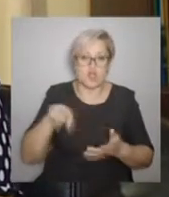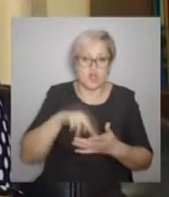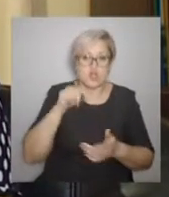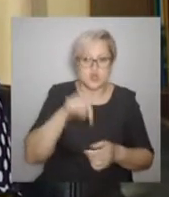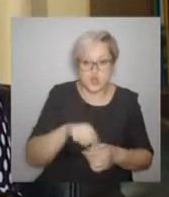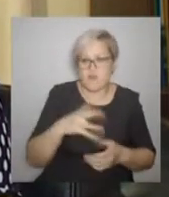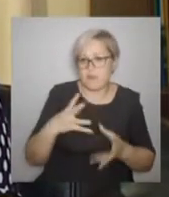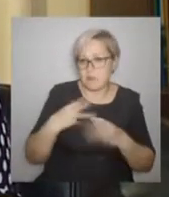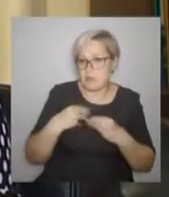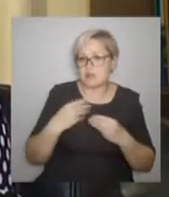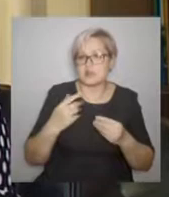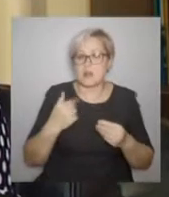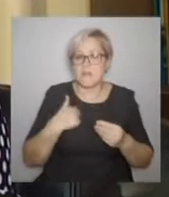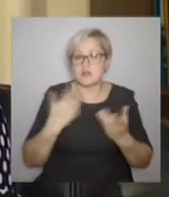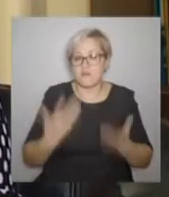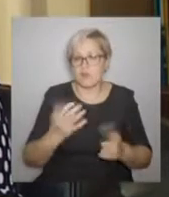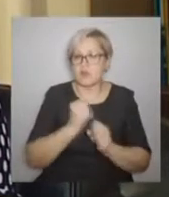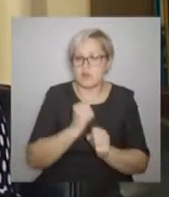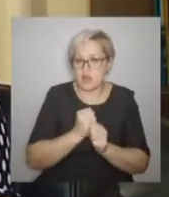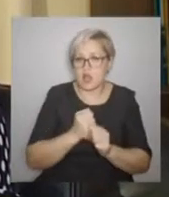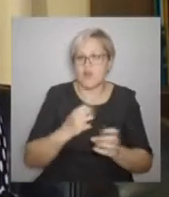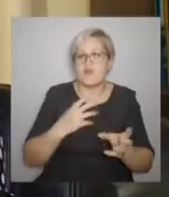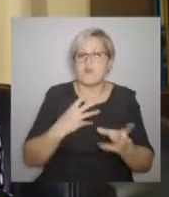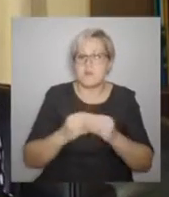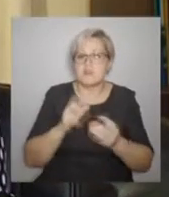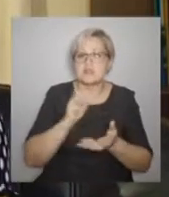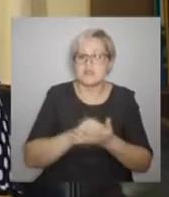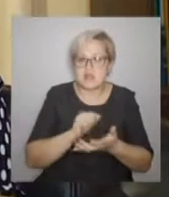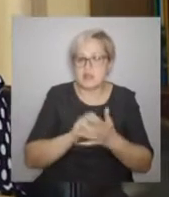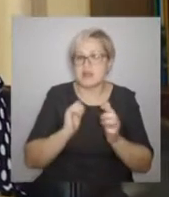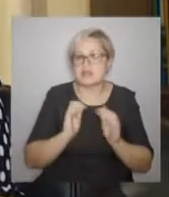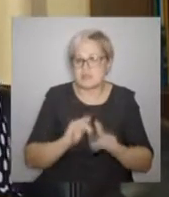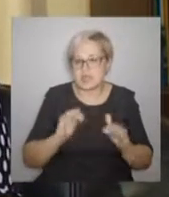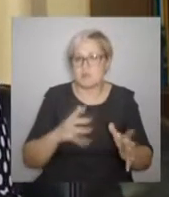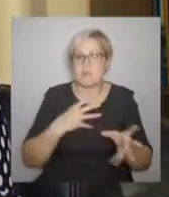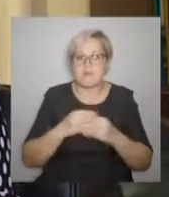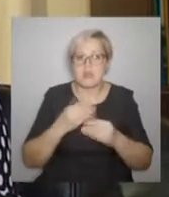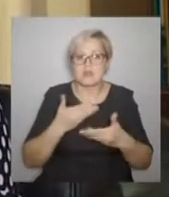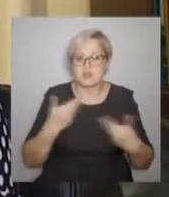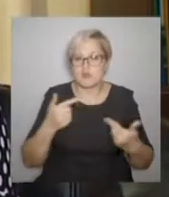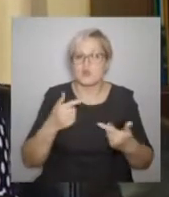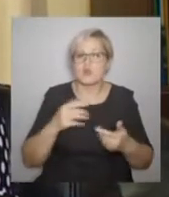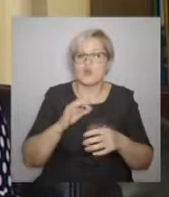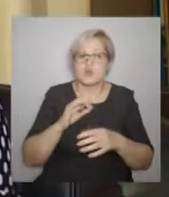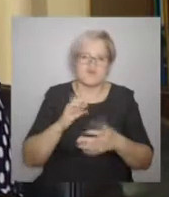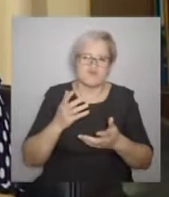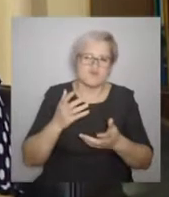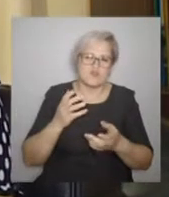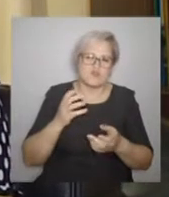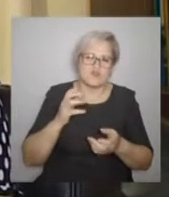хочется тем людям, которые с самого начала, которые после работы шли сюда. Вместе мы вот это все это